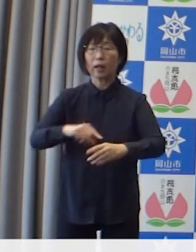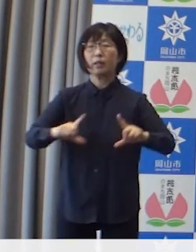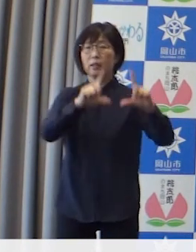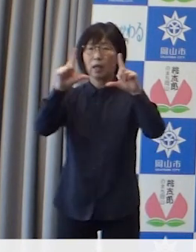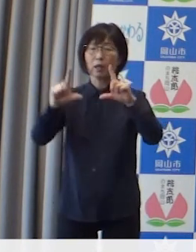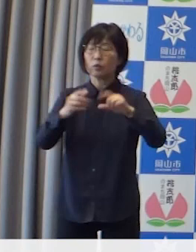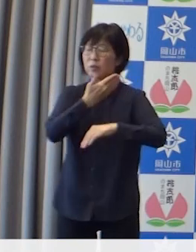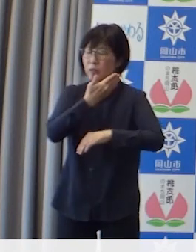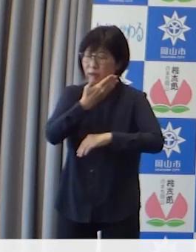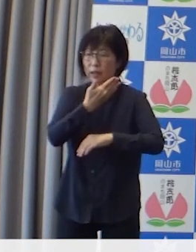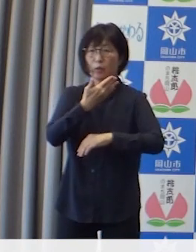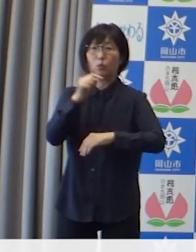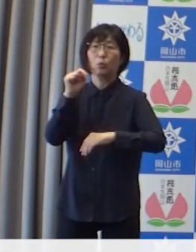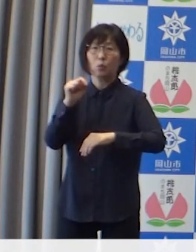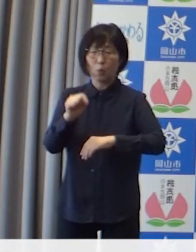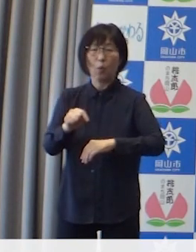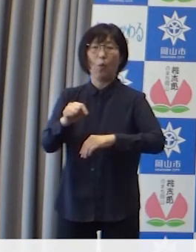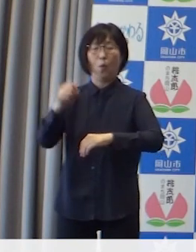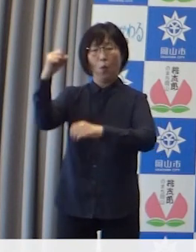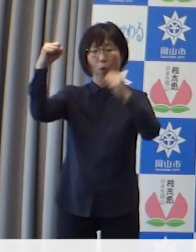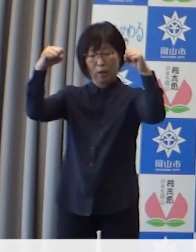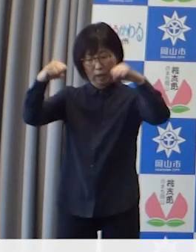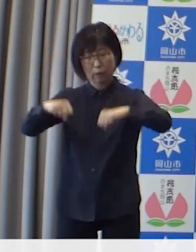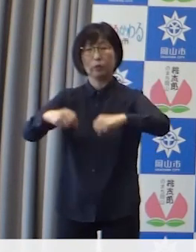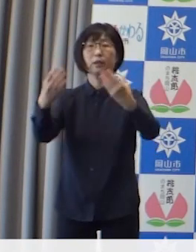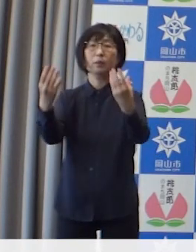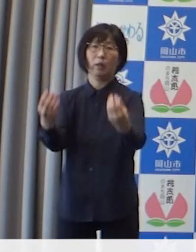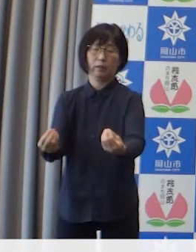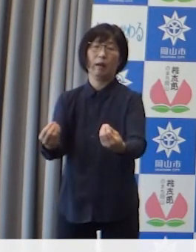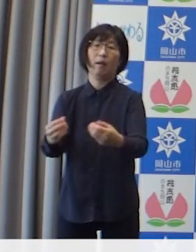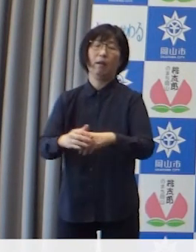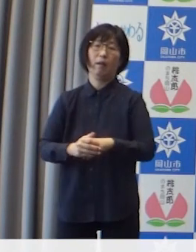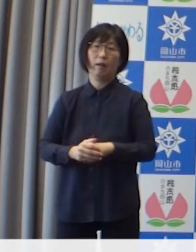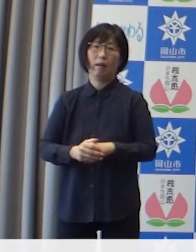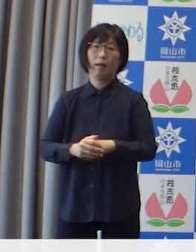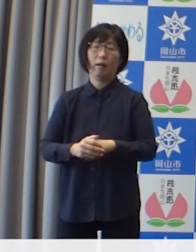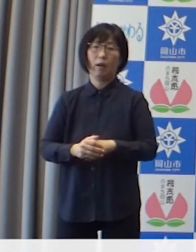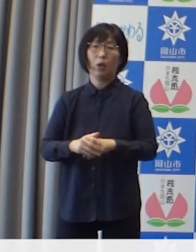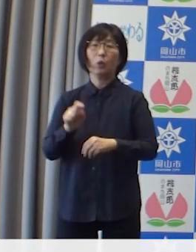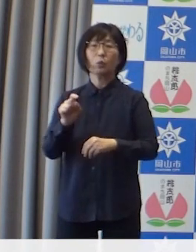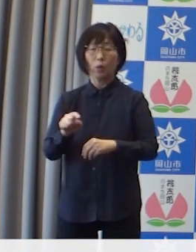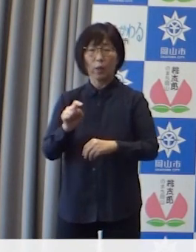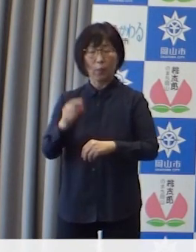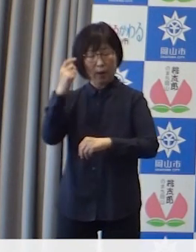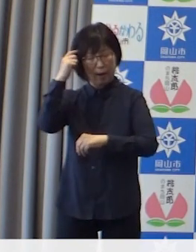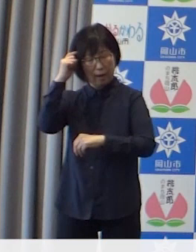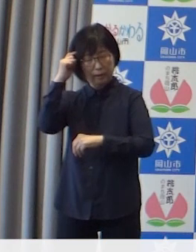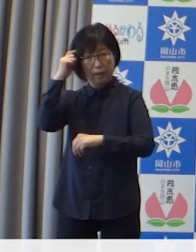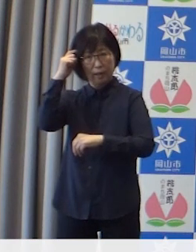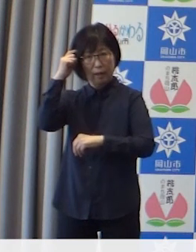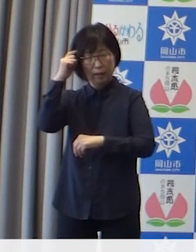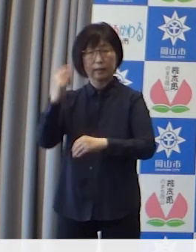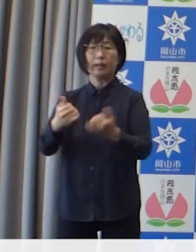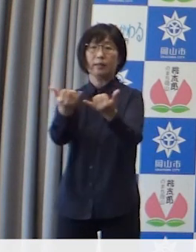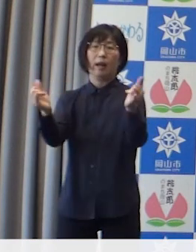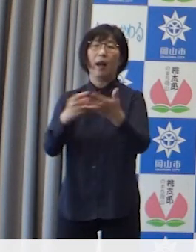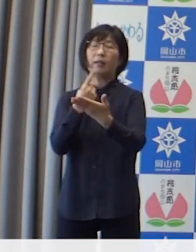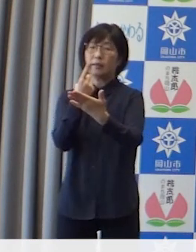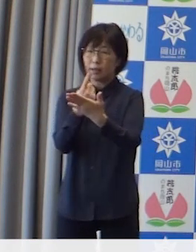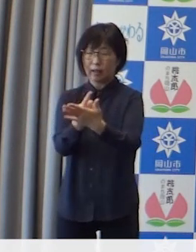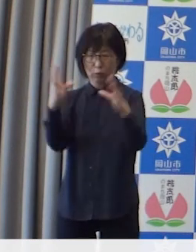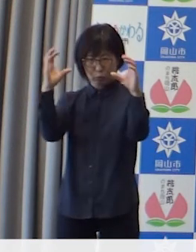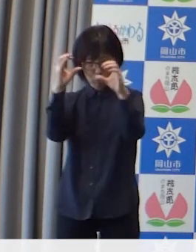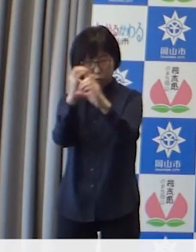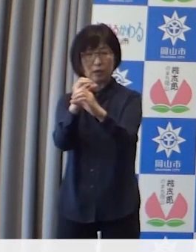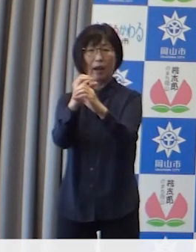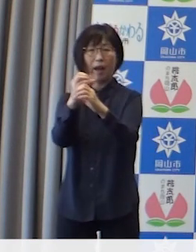性を確認したところであります。こういったことを考えて社会参加にスポ